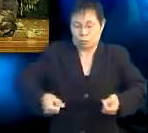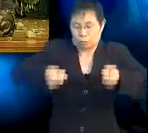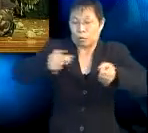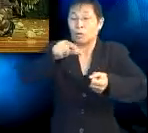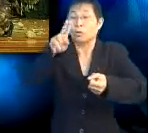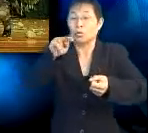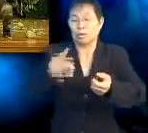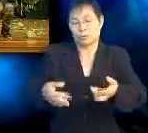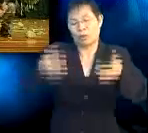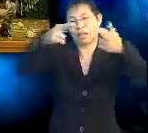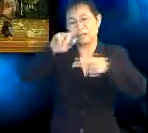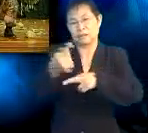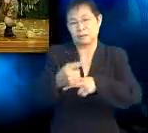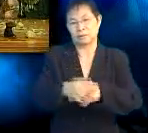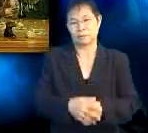ringan saja.